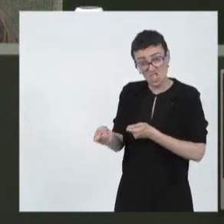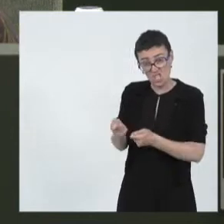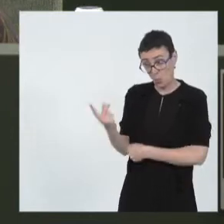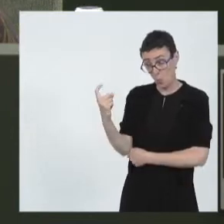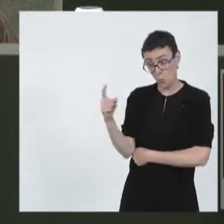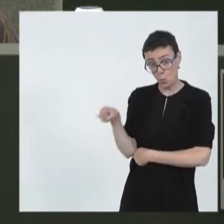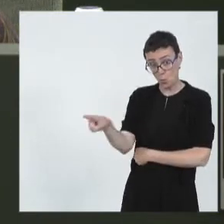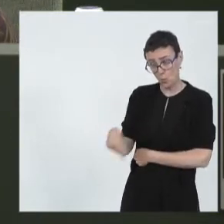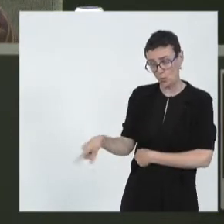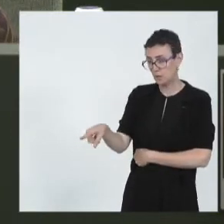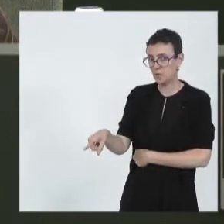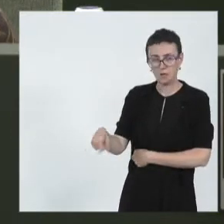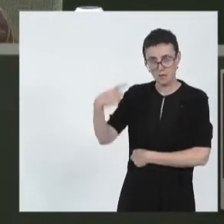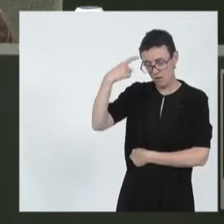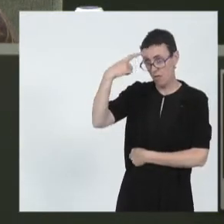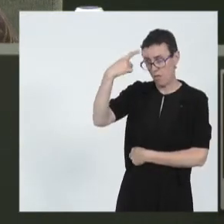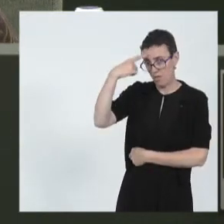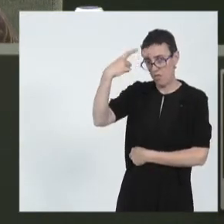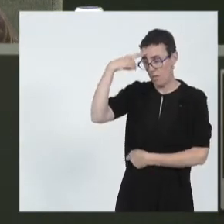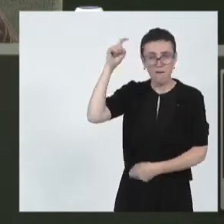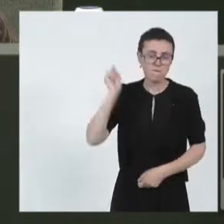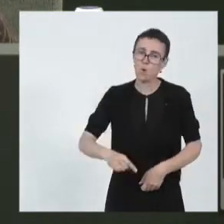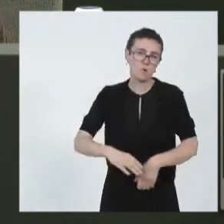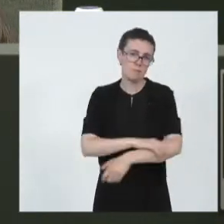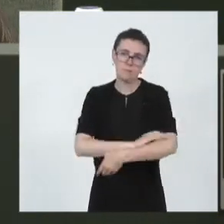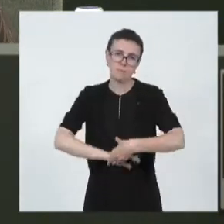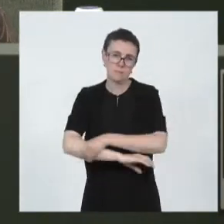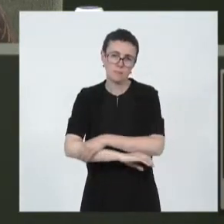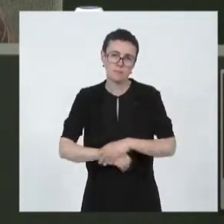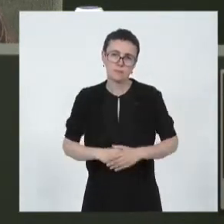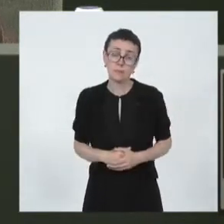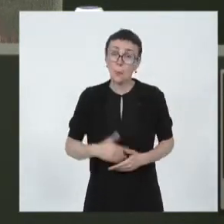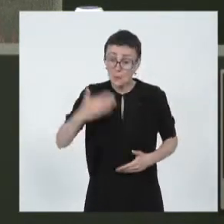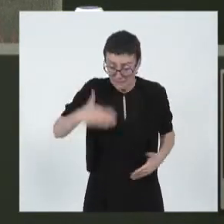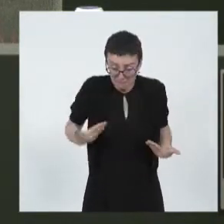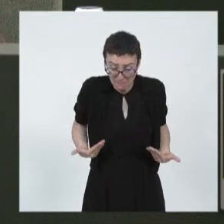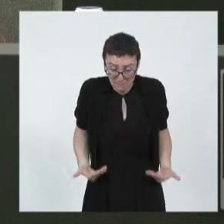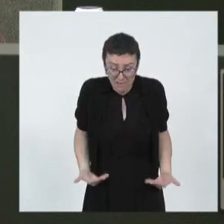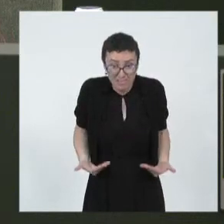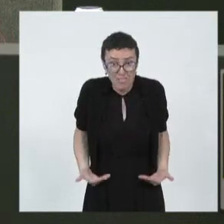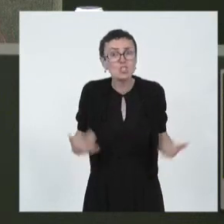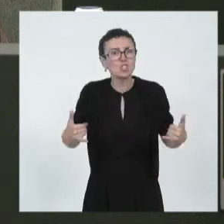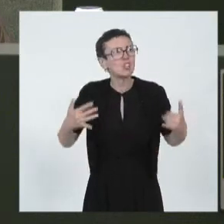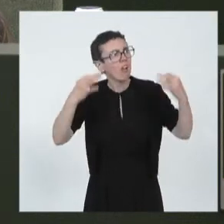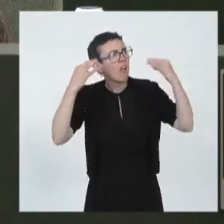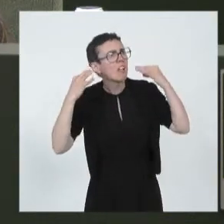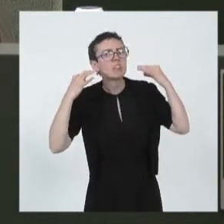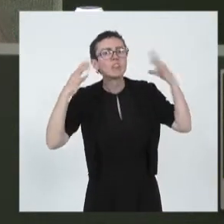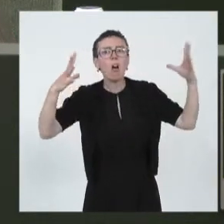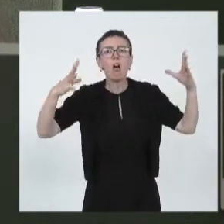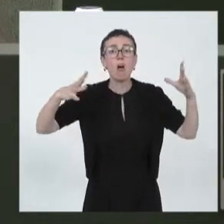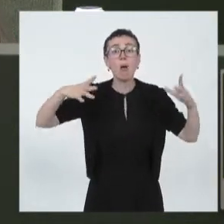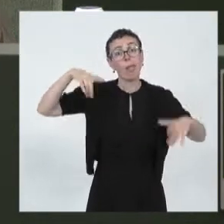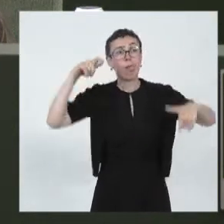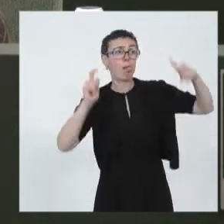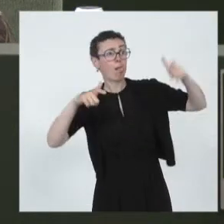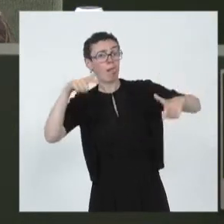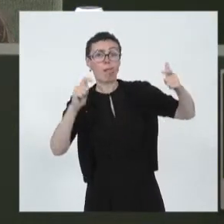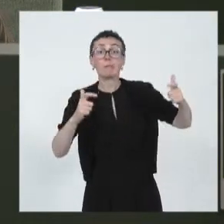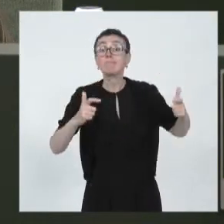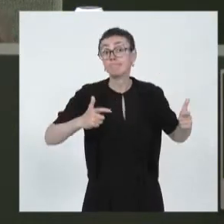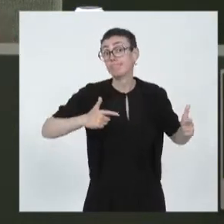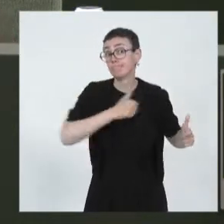sujet de préoccupation. Nous savons qu'il va falloir et qu'il faut déjà composer avec des épisodes météo extrêmes qui sont de plus en plus